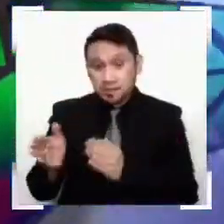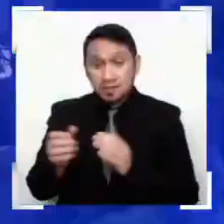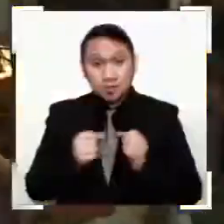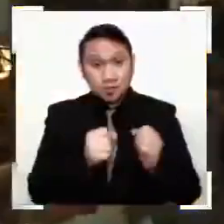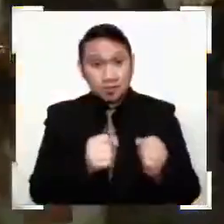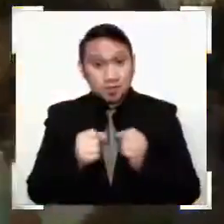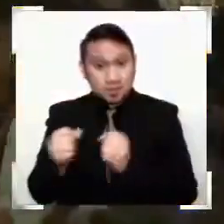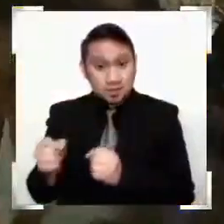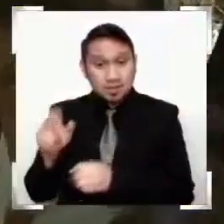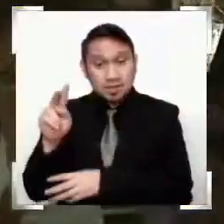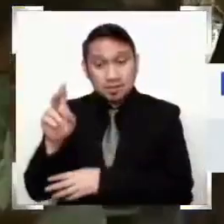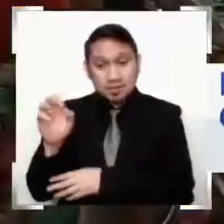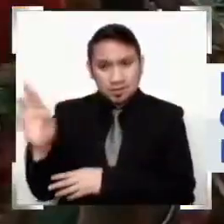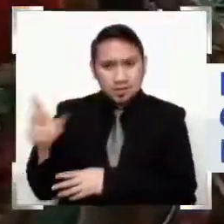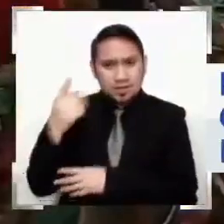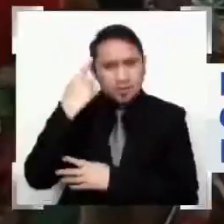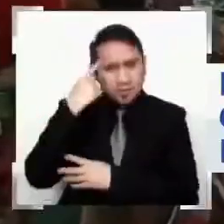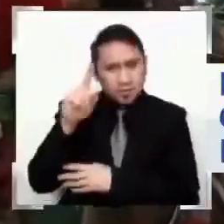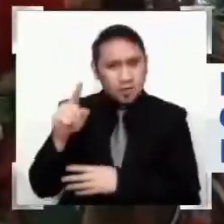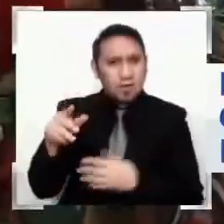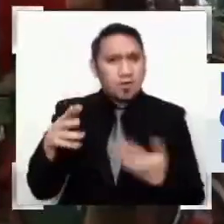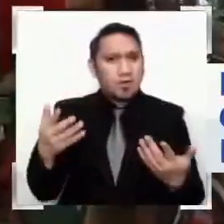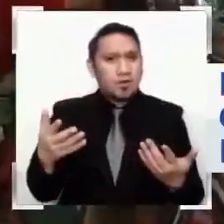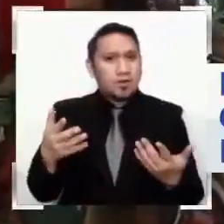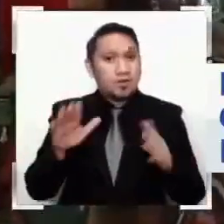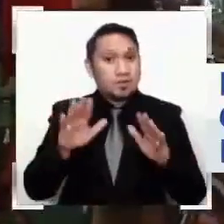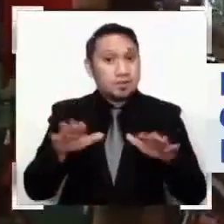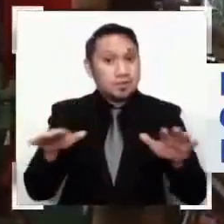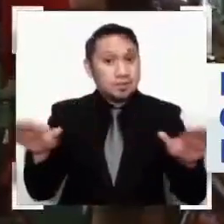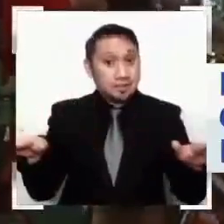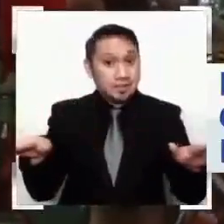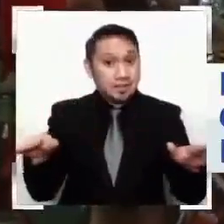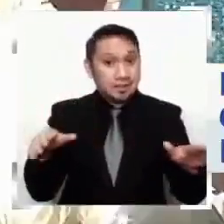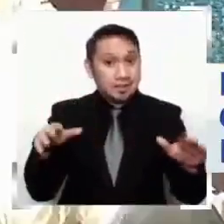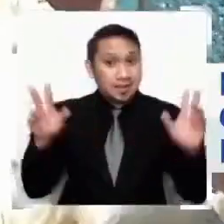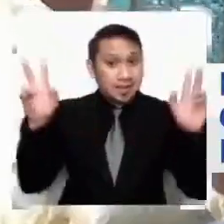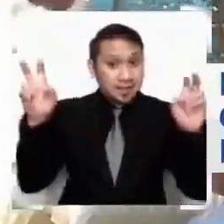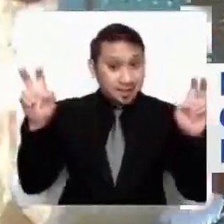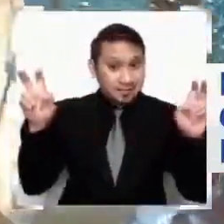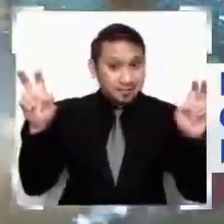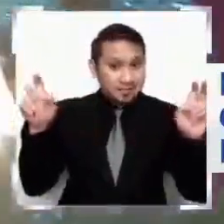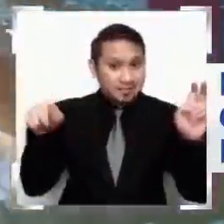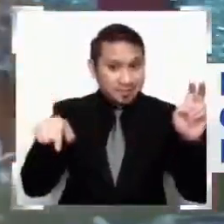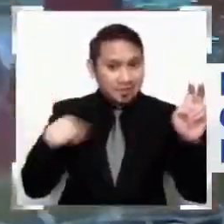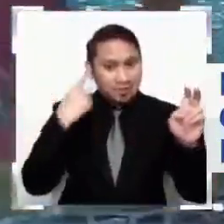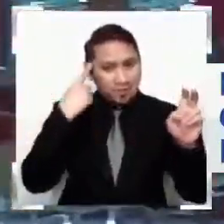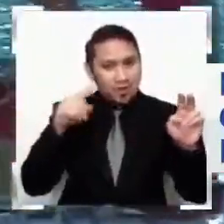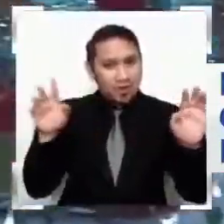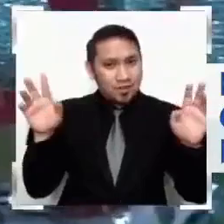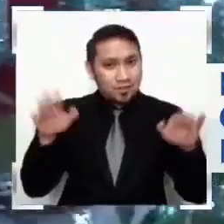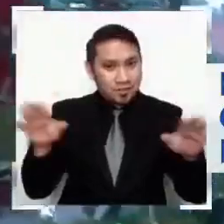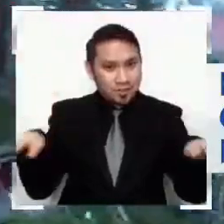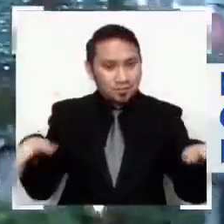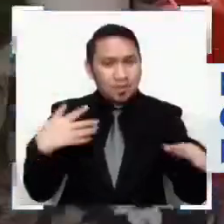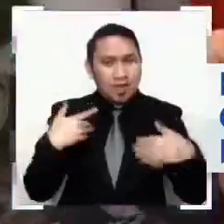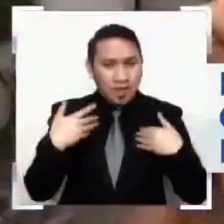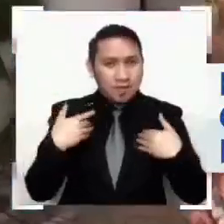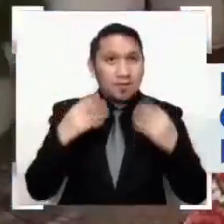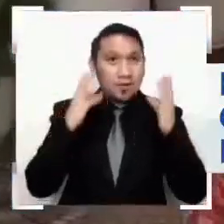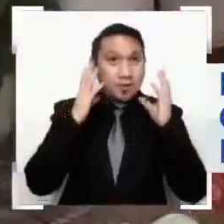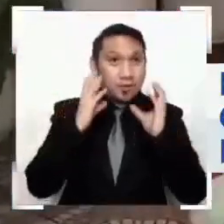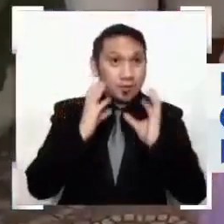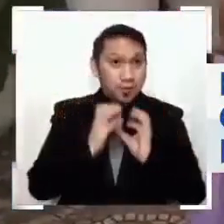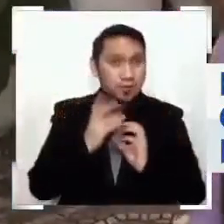Pasko para sa mga bata ang Christmas theme sa Merced Street sa Paco, Maynila. Bida sa mga dekorasyon si Santa na nasa